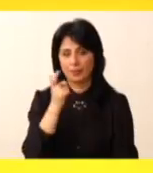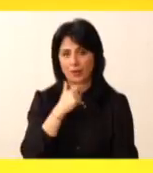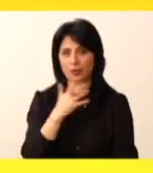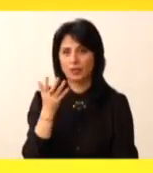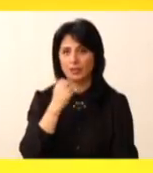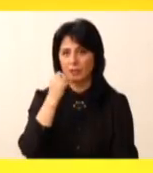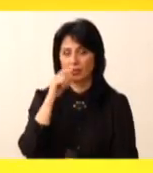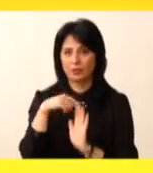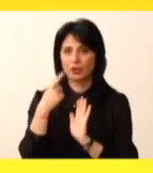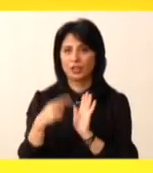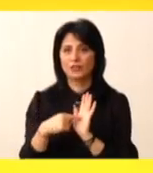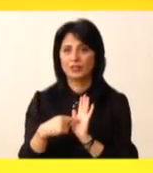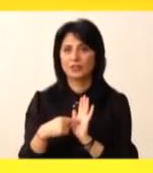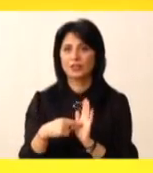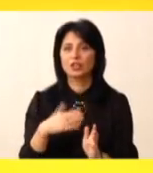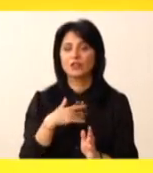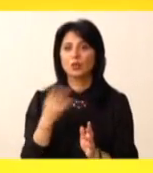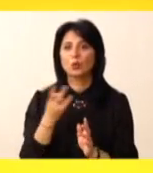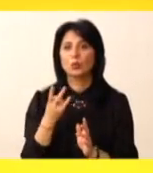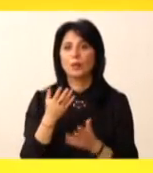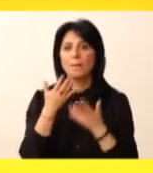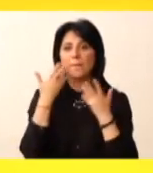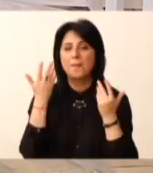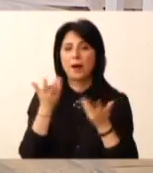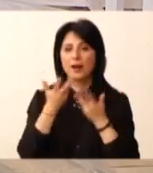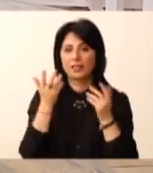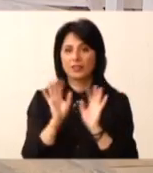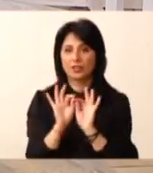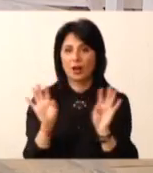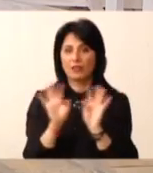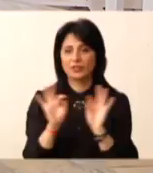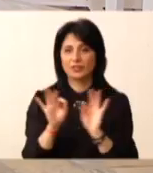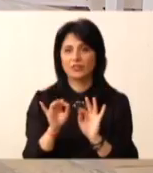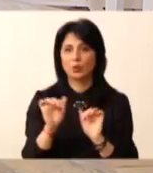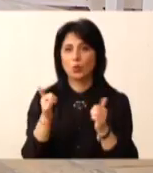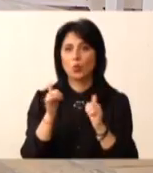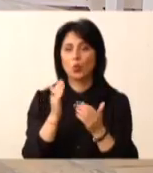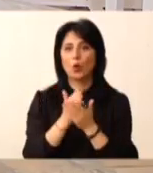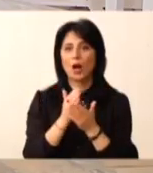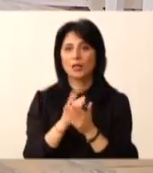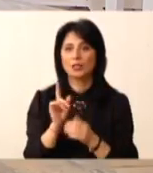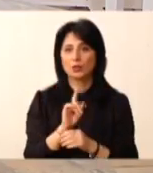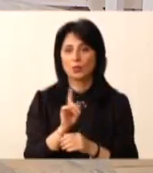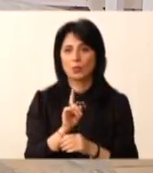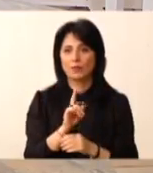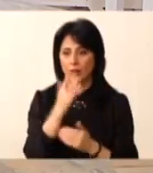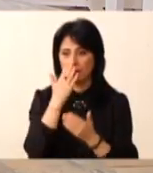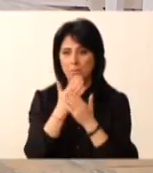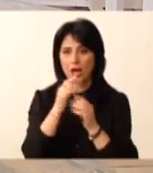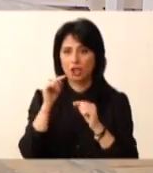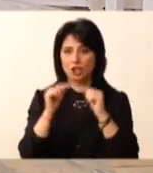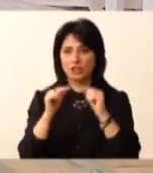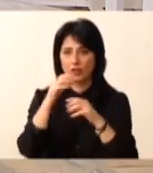ძალიან დიდი მადლობა შეკითხვისთვის. ჩვენ უნდა მარტივად, ძალიან მარტივად ახსნათ ახლა როგორ არის ასე რომ